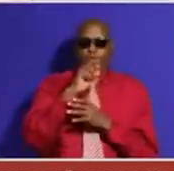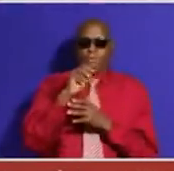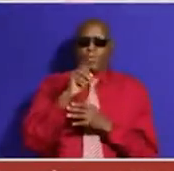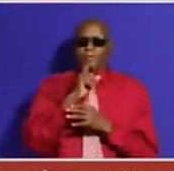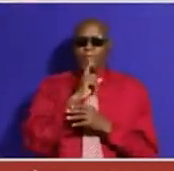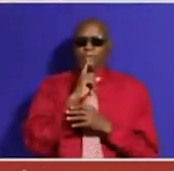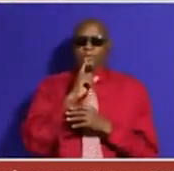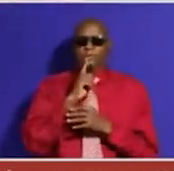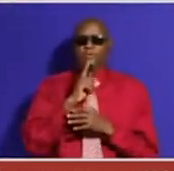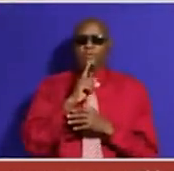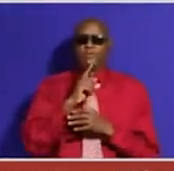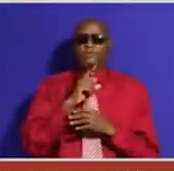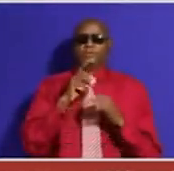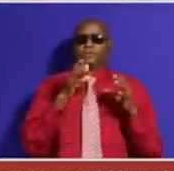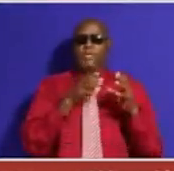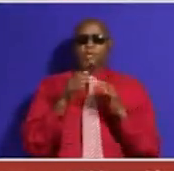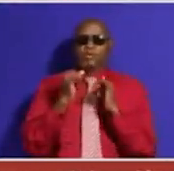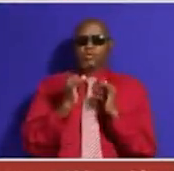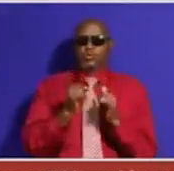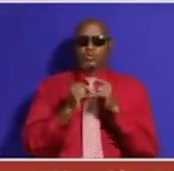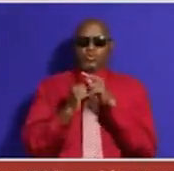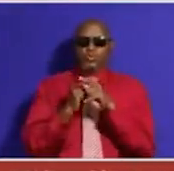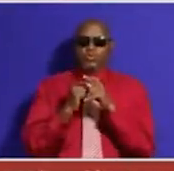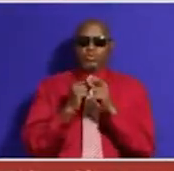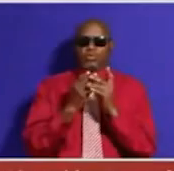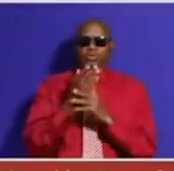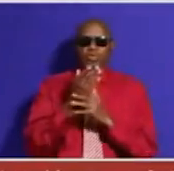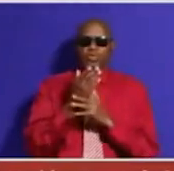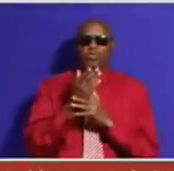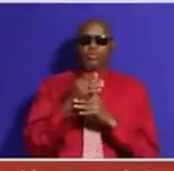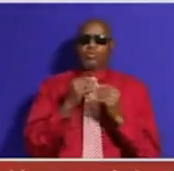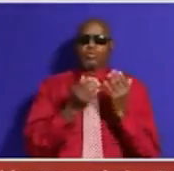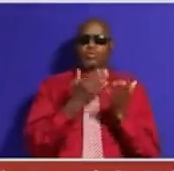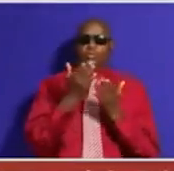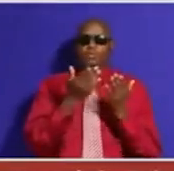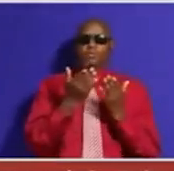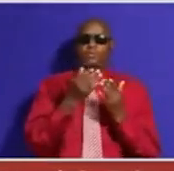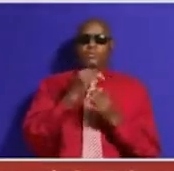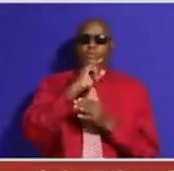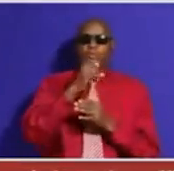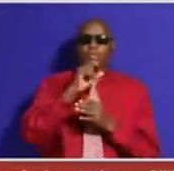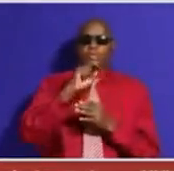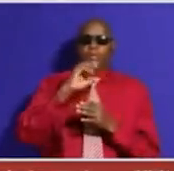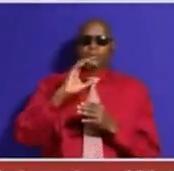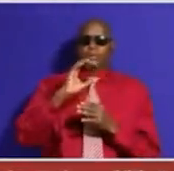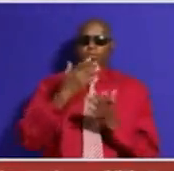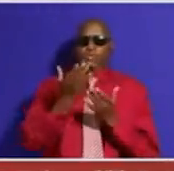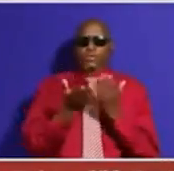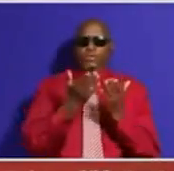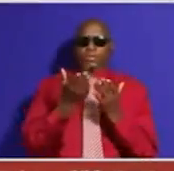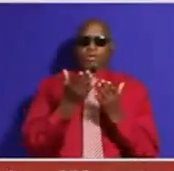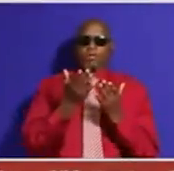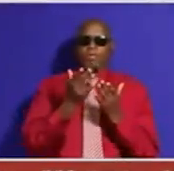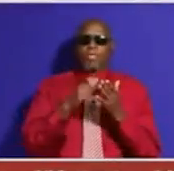kuwa wanachama wapya walioteuliwa kupitia tume ya huduma za mahakama JSC watahudumu kwa muda wa